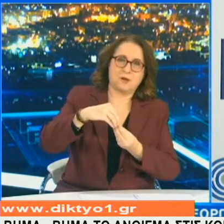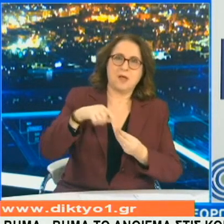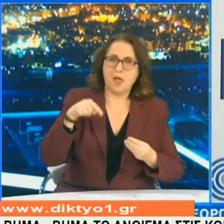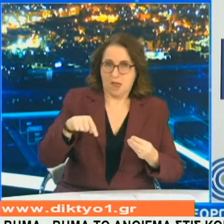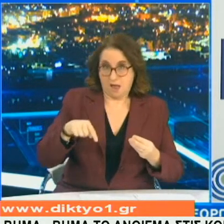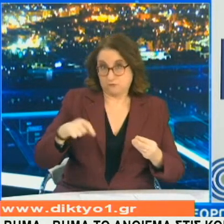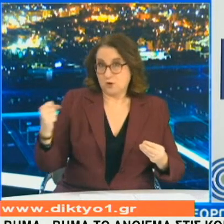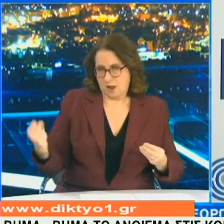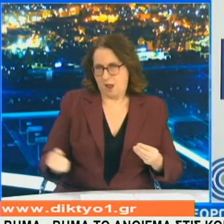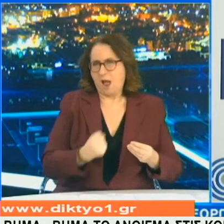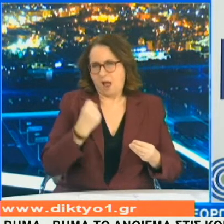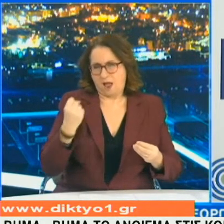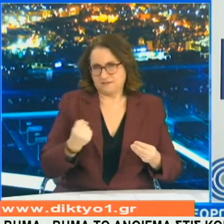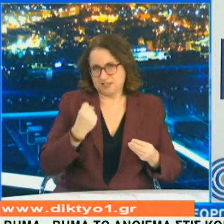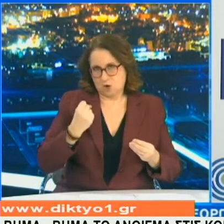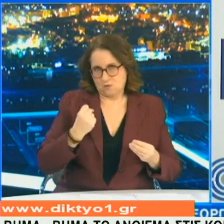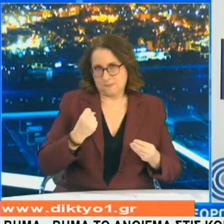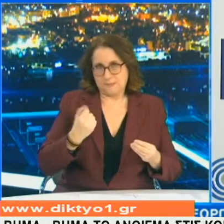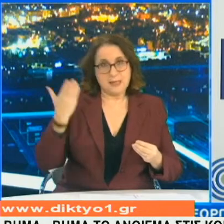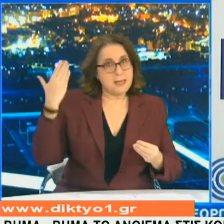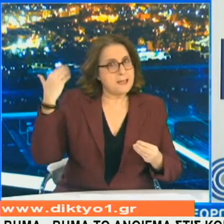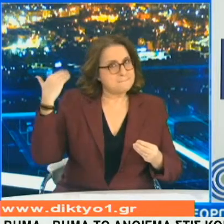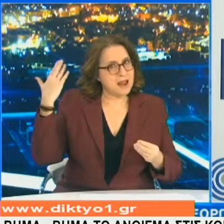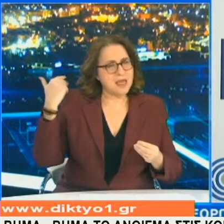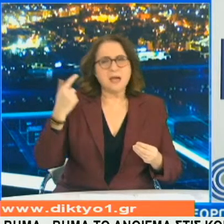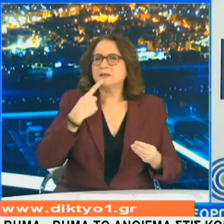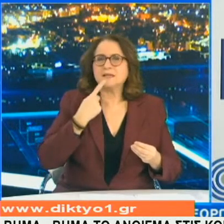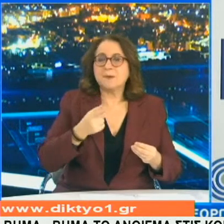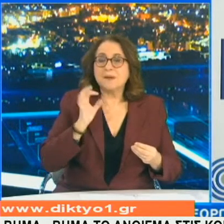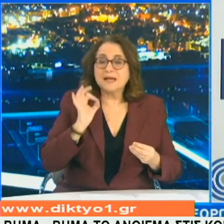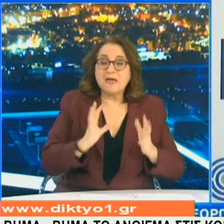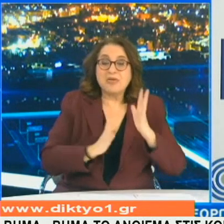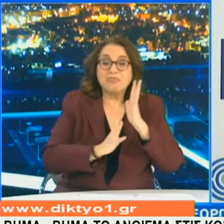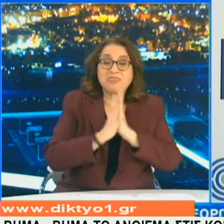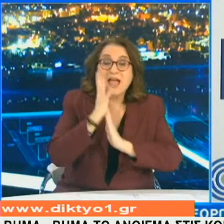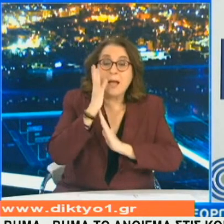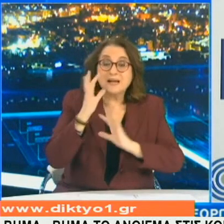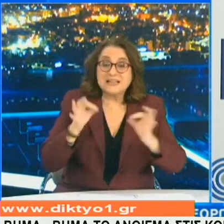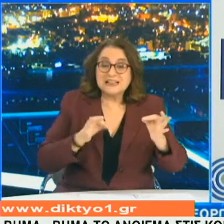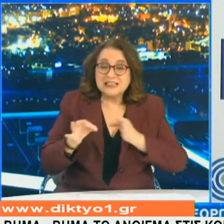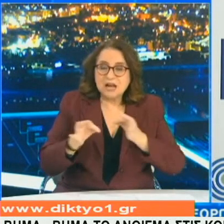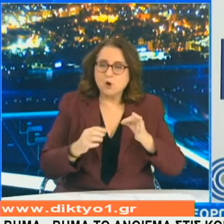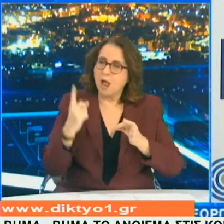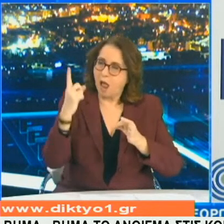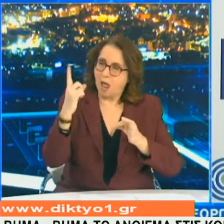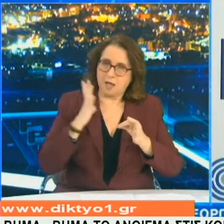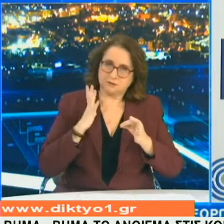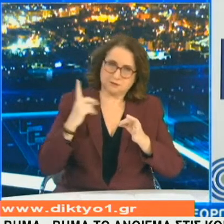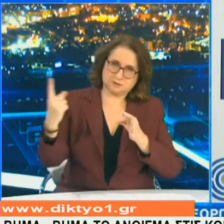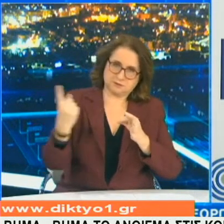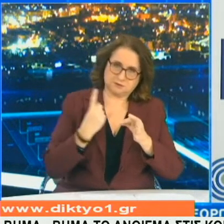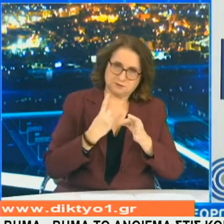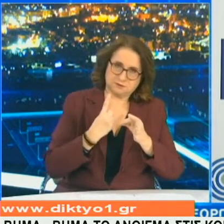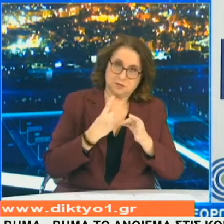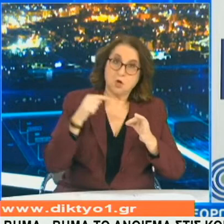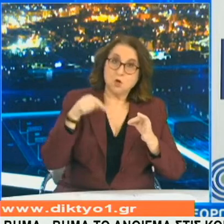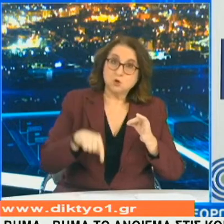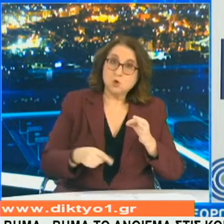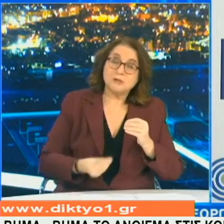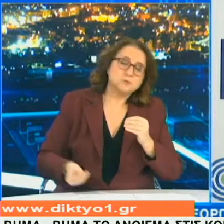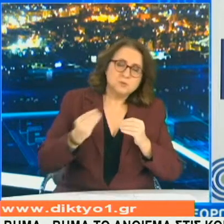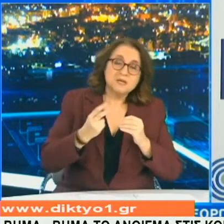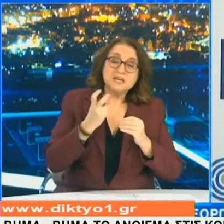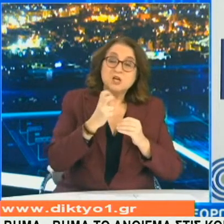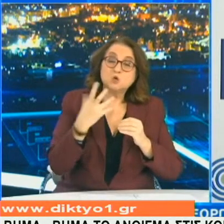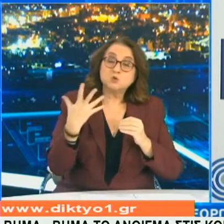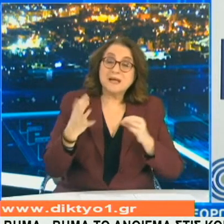παρελθόν, καθώς κατά το παρελθόν είχαμε ανά 15 επιπλέον τετραγωνικά μέτρα ένα πελάτη, τώρα γίνεται ανά 25 μέτρα,